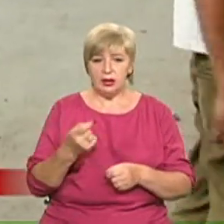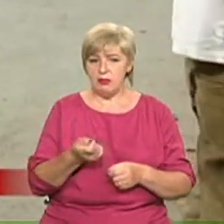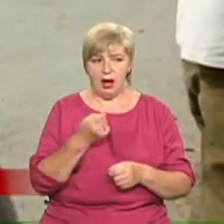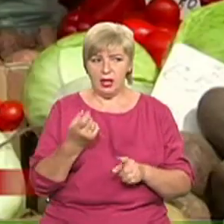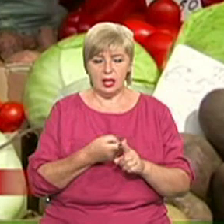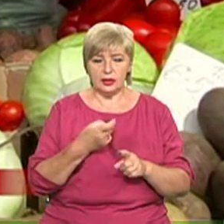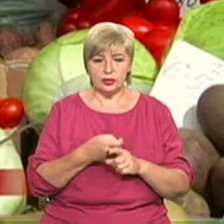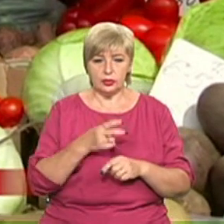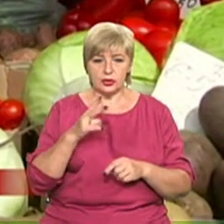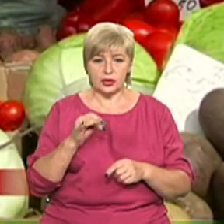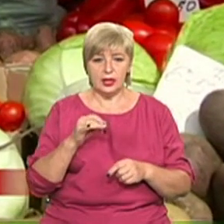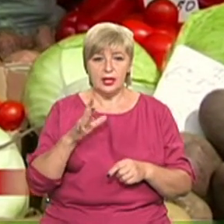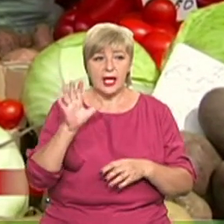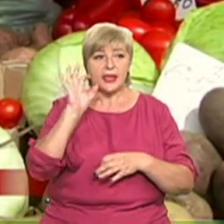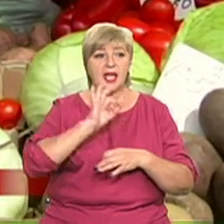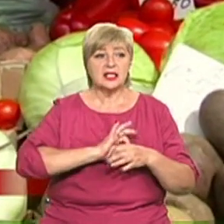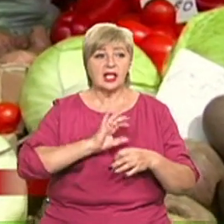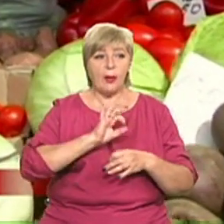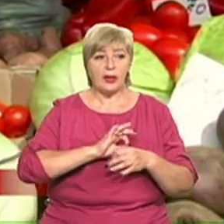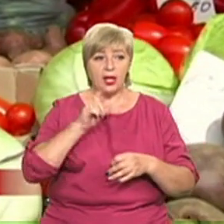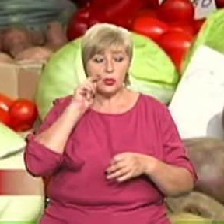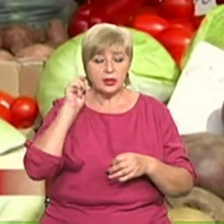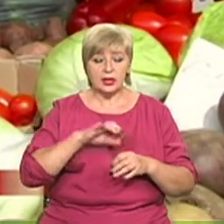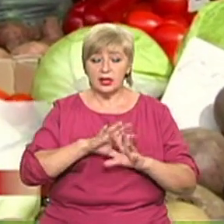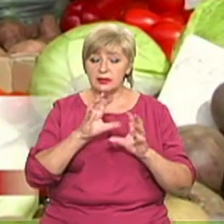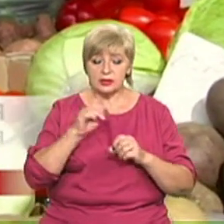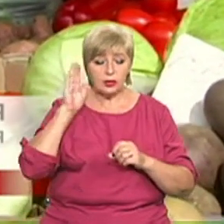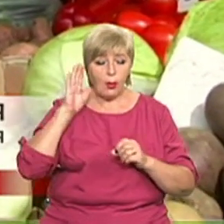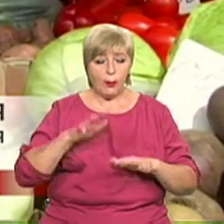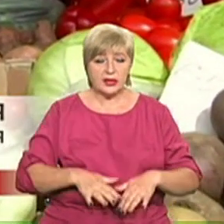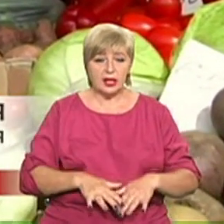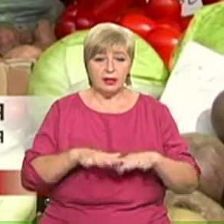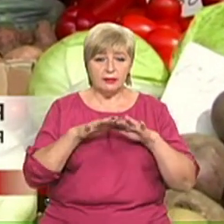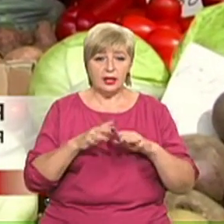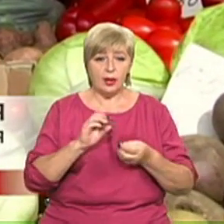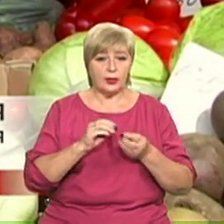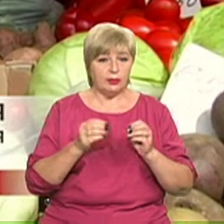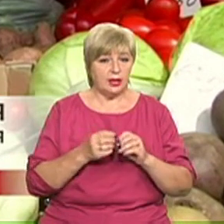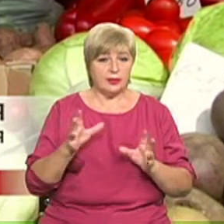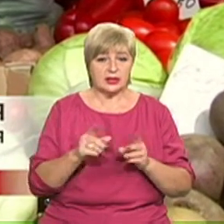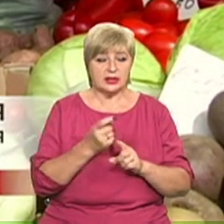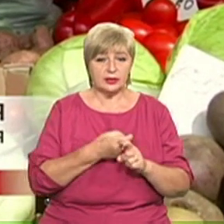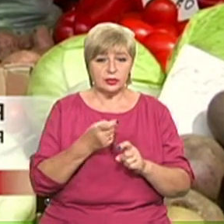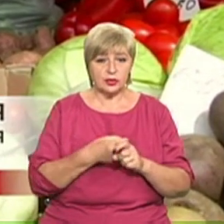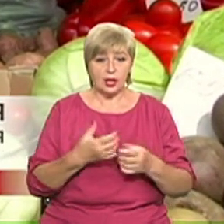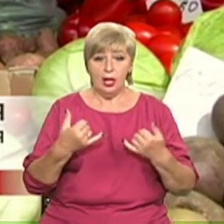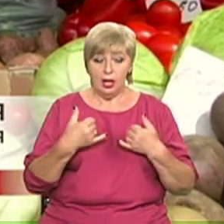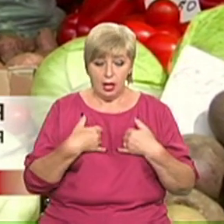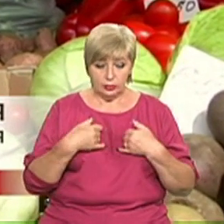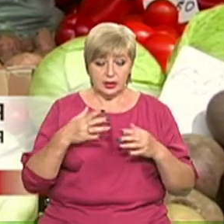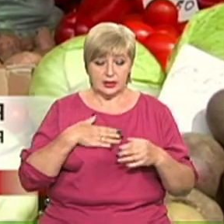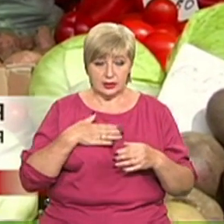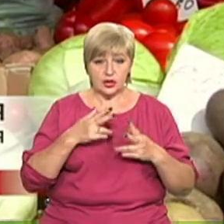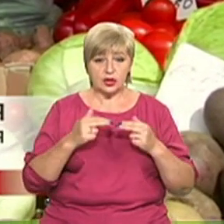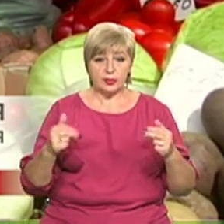мало картошки. На Западній все позалівало, проблема з картошкою. Все вимило. А у нас, от в нашій